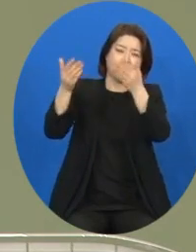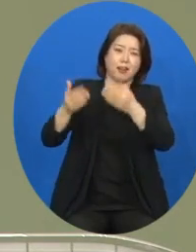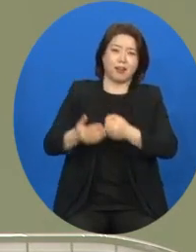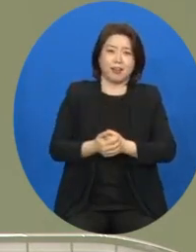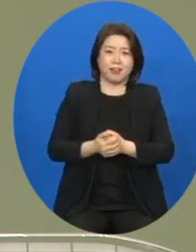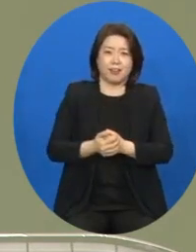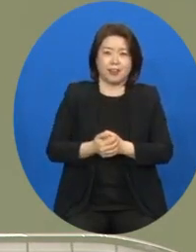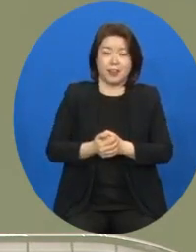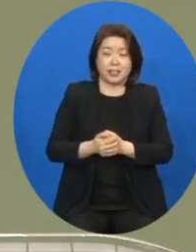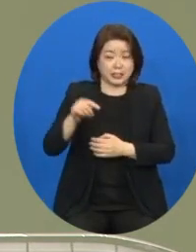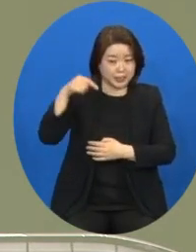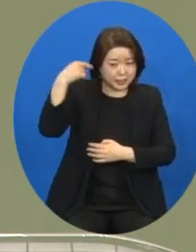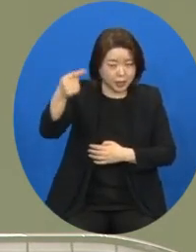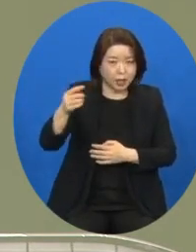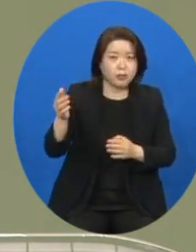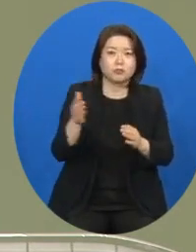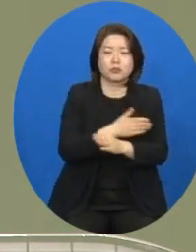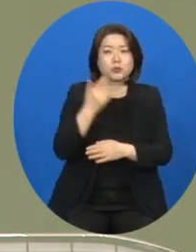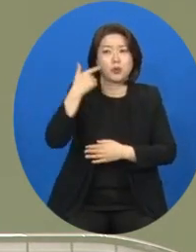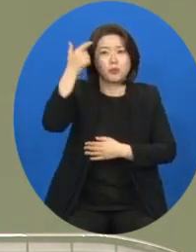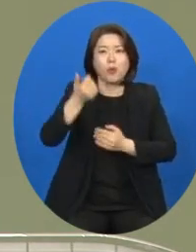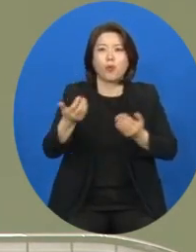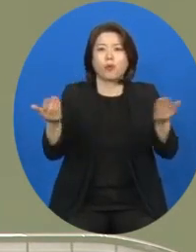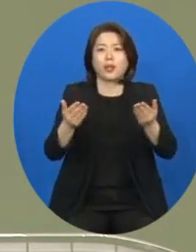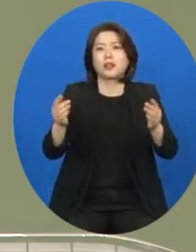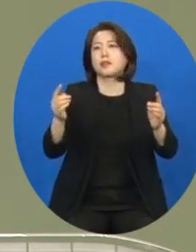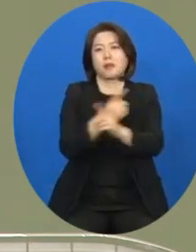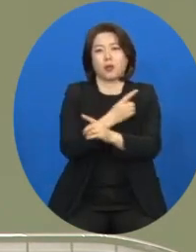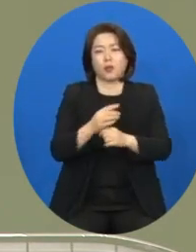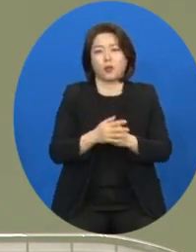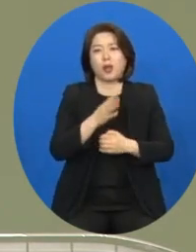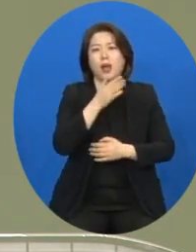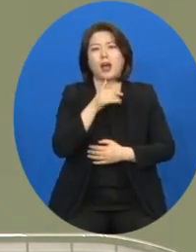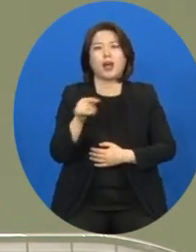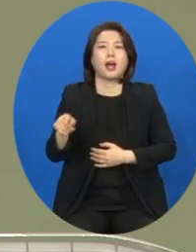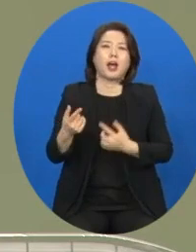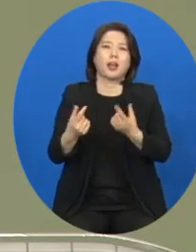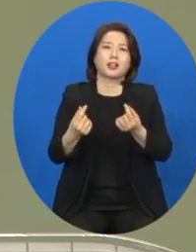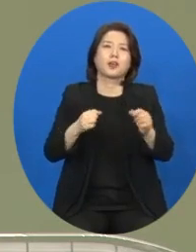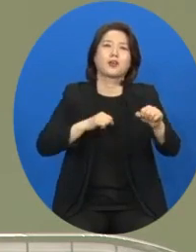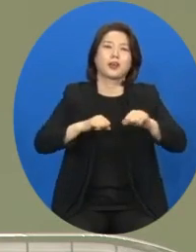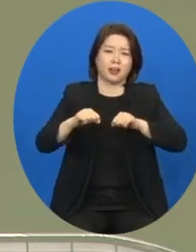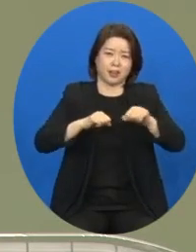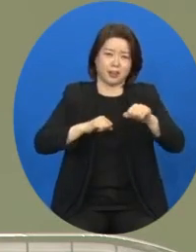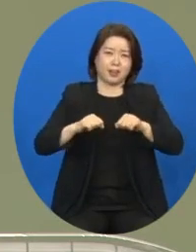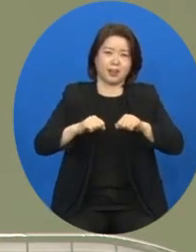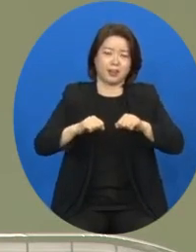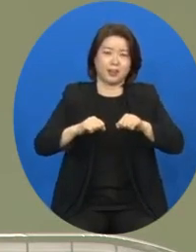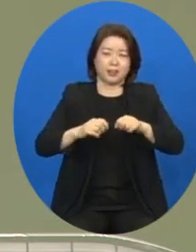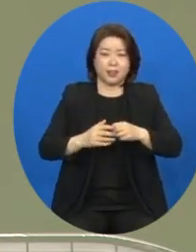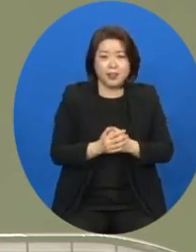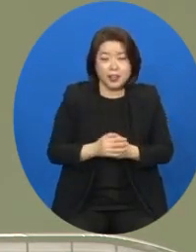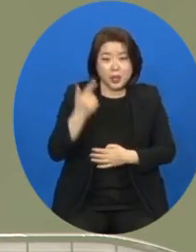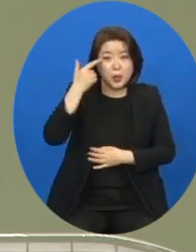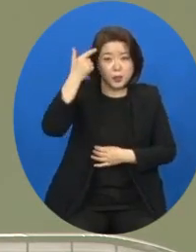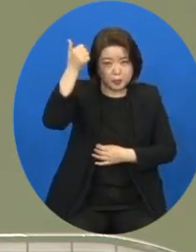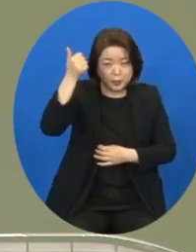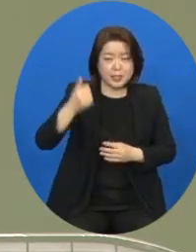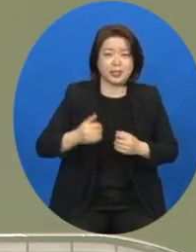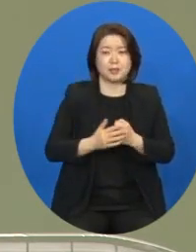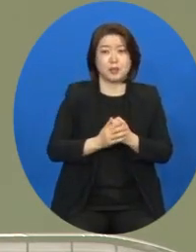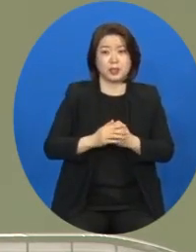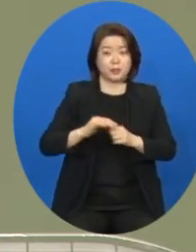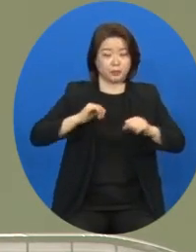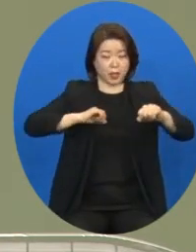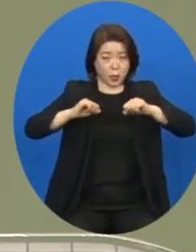그리고 목회가 달라졌어요. 아, 이렇게 해야 하는 거구나. 그래서 그 목사님이